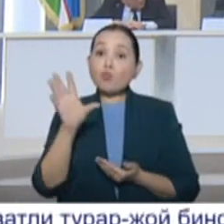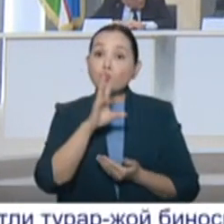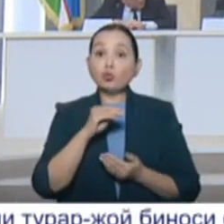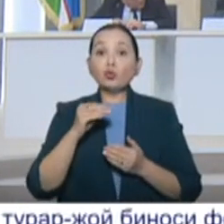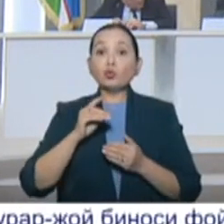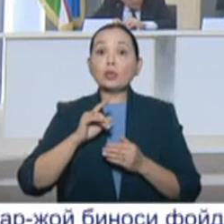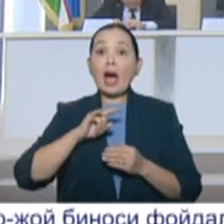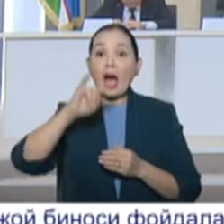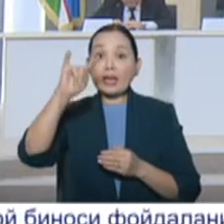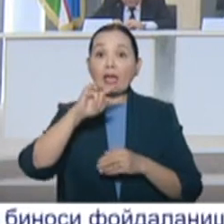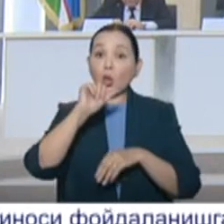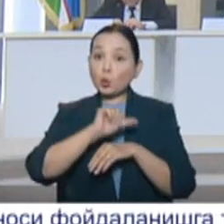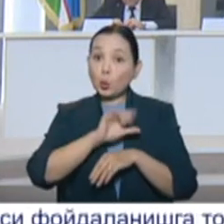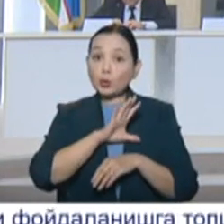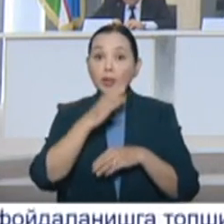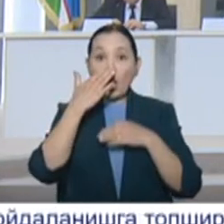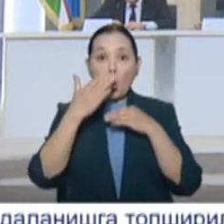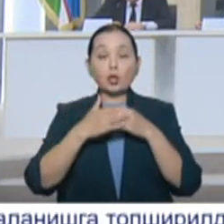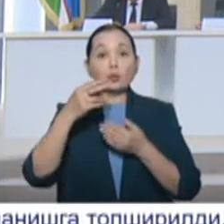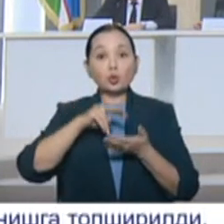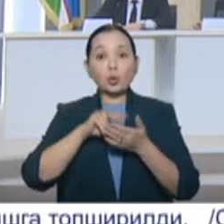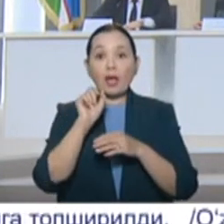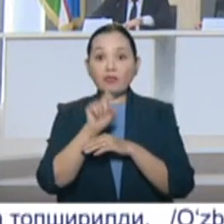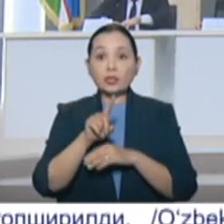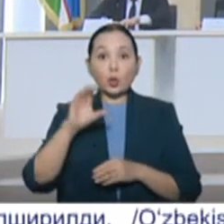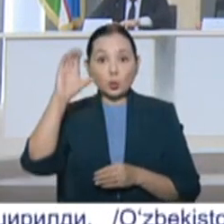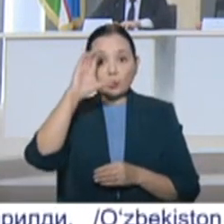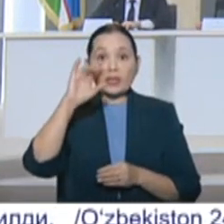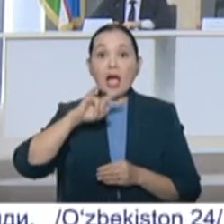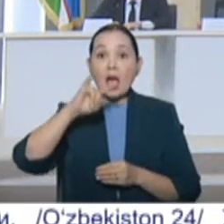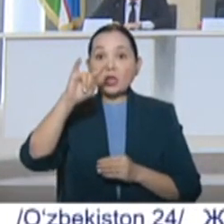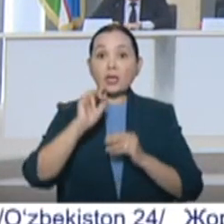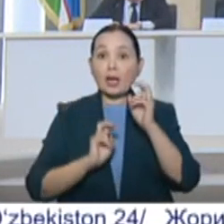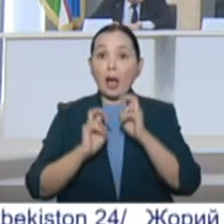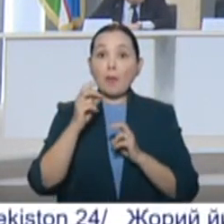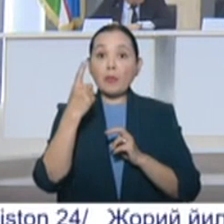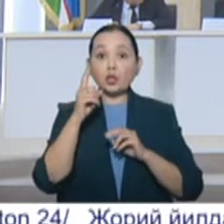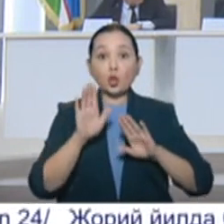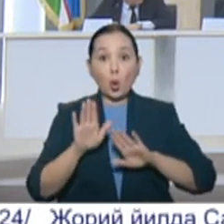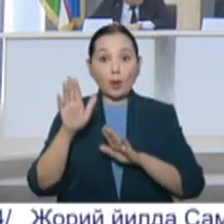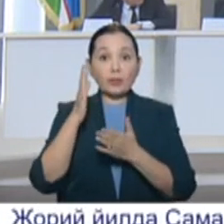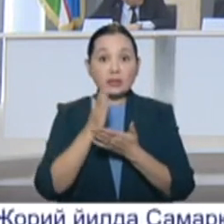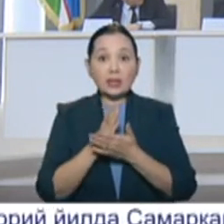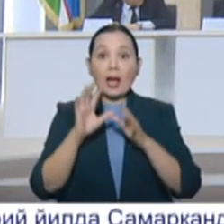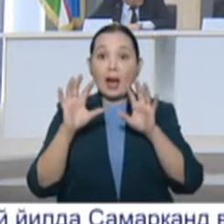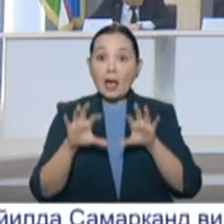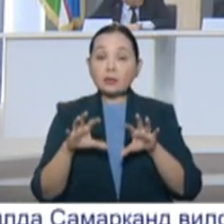harakatlanish to'xtagan endi. Oldimizda turgan vazifamiz mana O'zbekiston Airways kompaniyasi birinchi o'rinbosarlari ham hamma aytadilar,